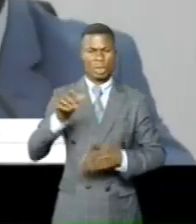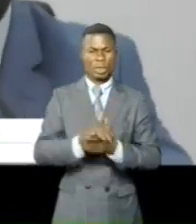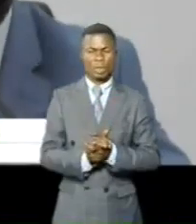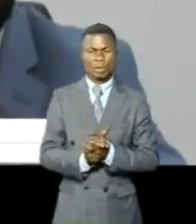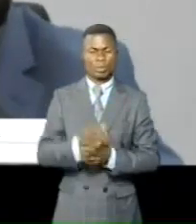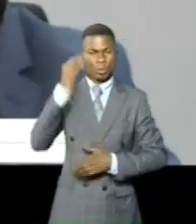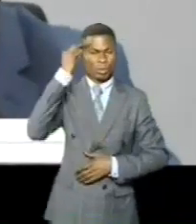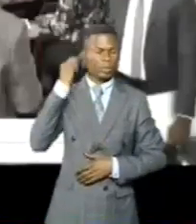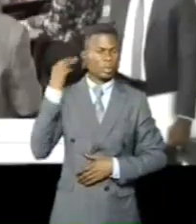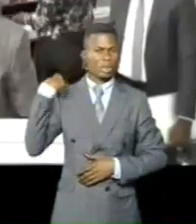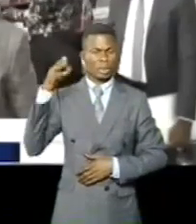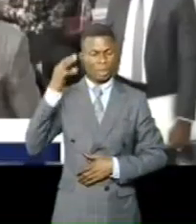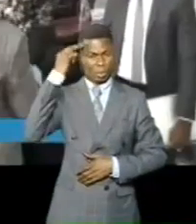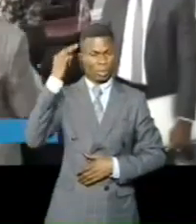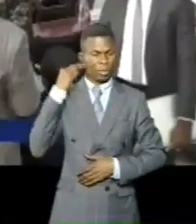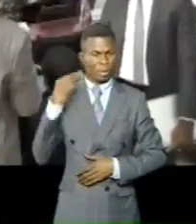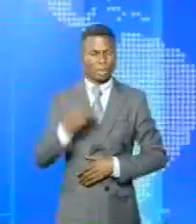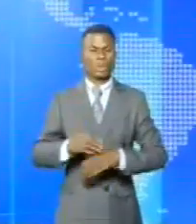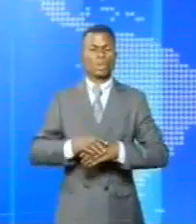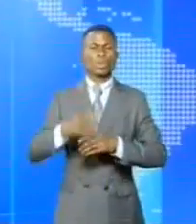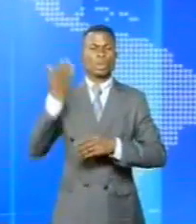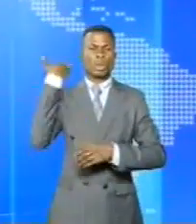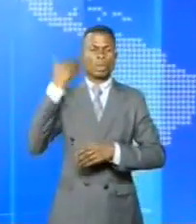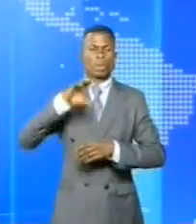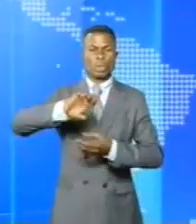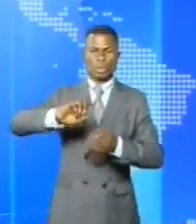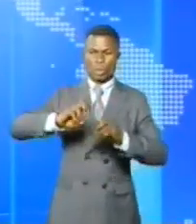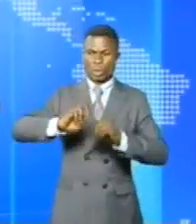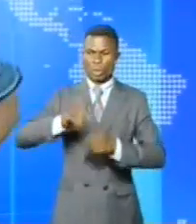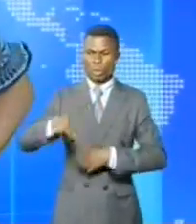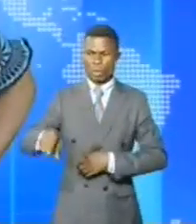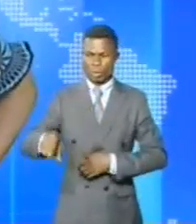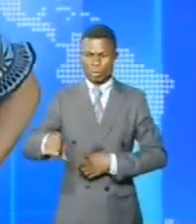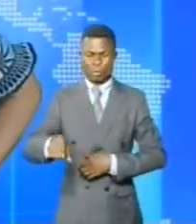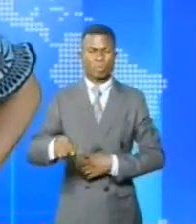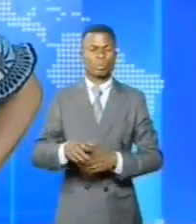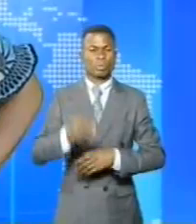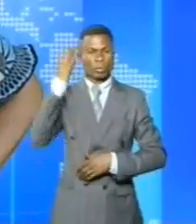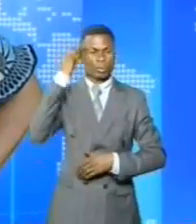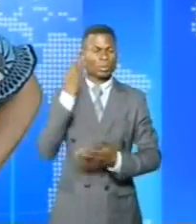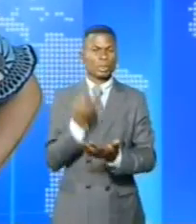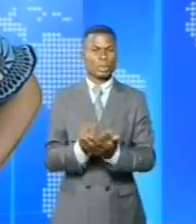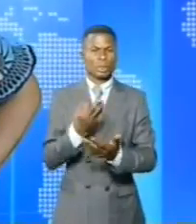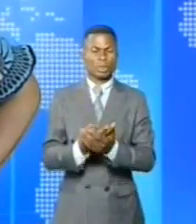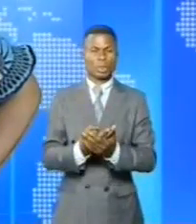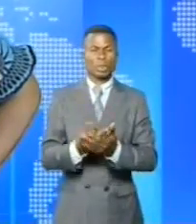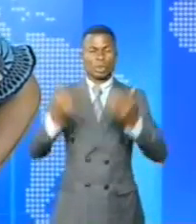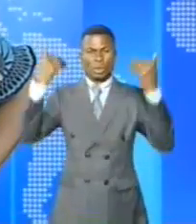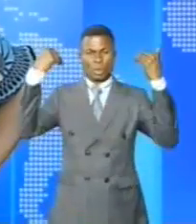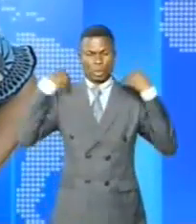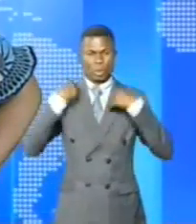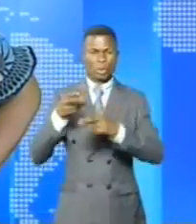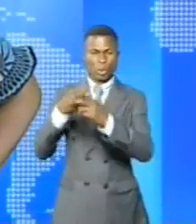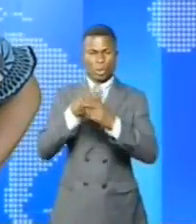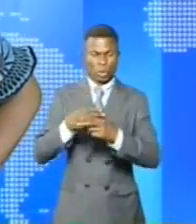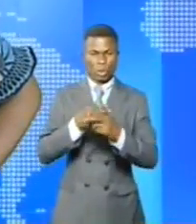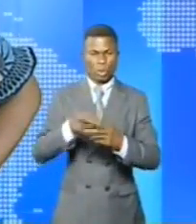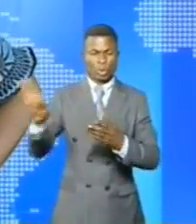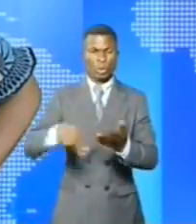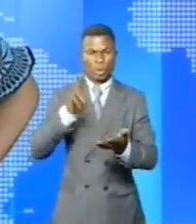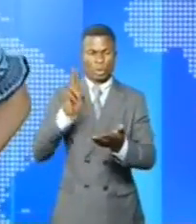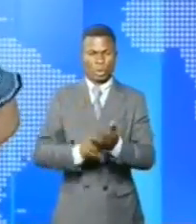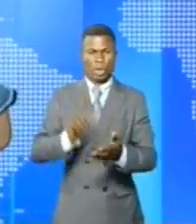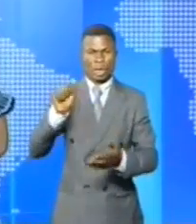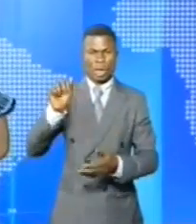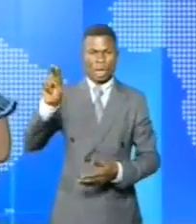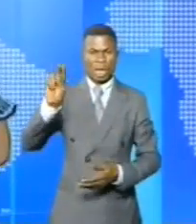du ministre d'État, ministre des Hydrocarbures. Sous tutelle du ministre des Finances, l'autorité des régulations des contrôles des assurances ARCA a